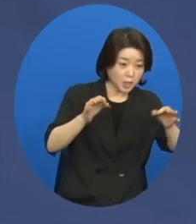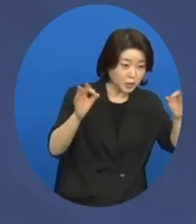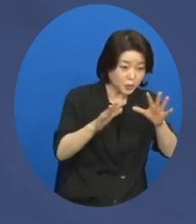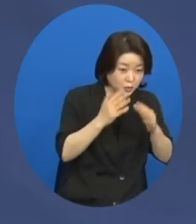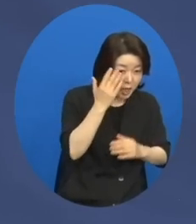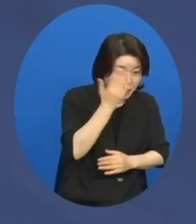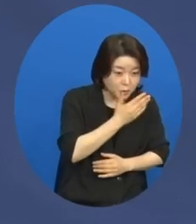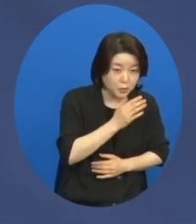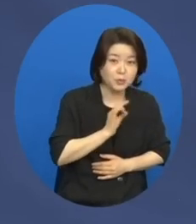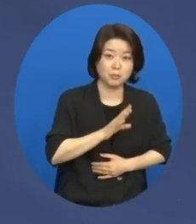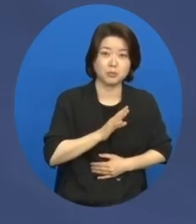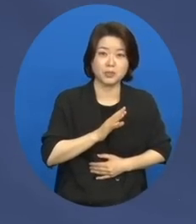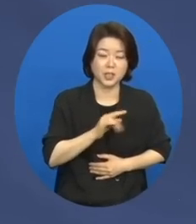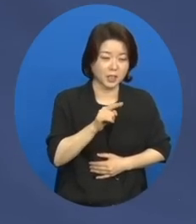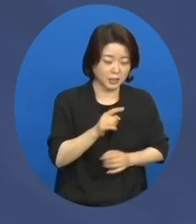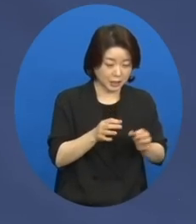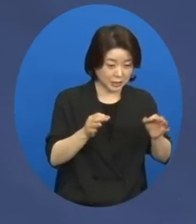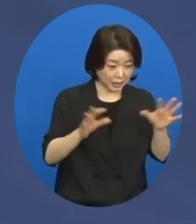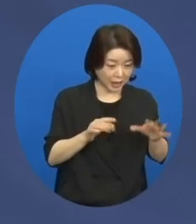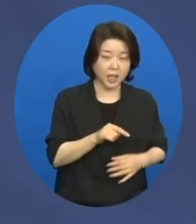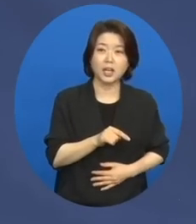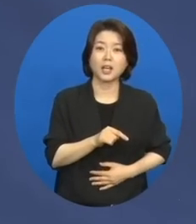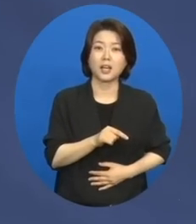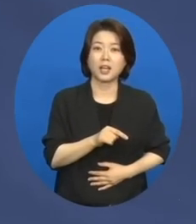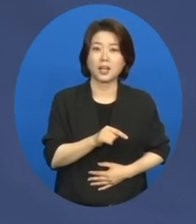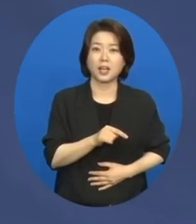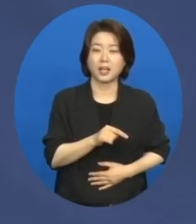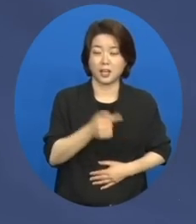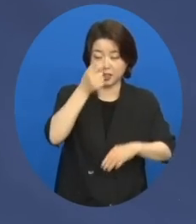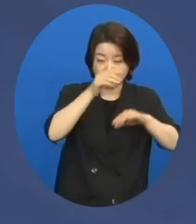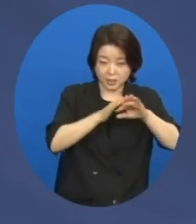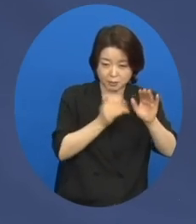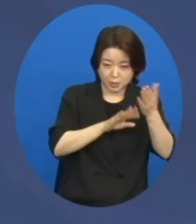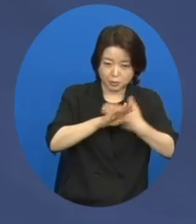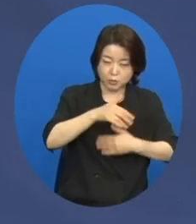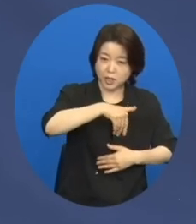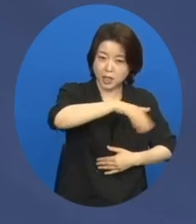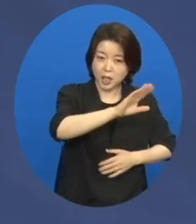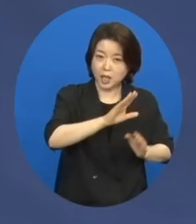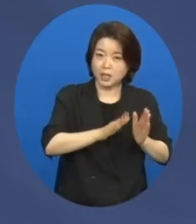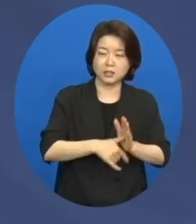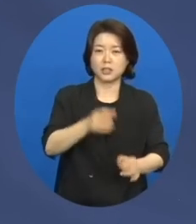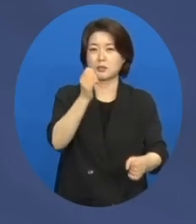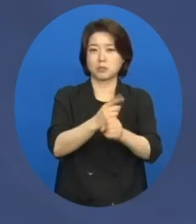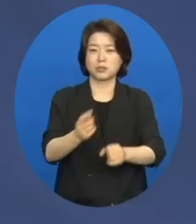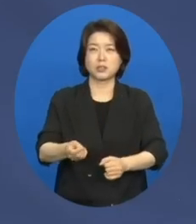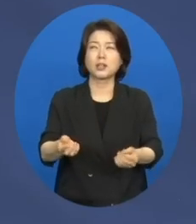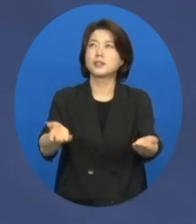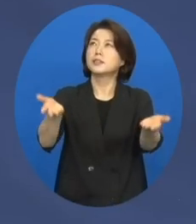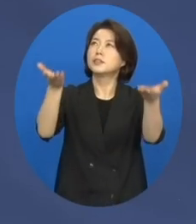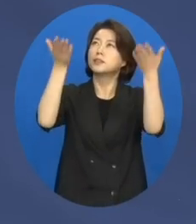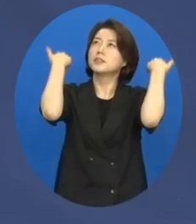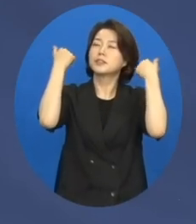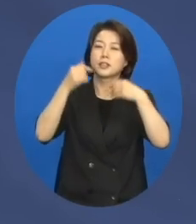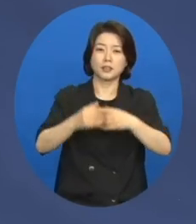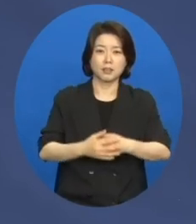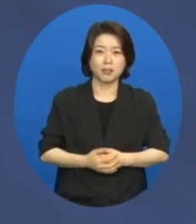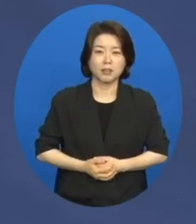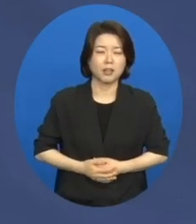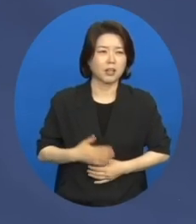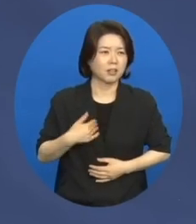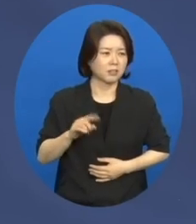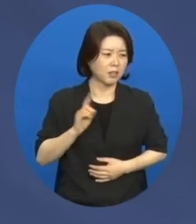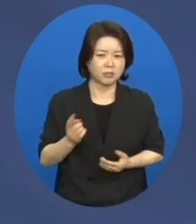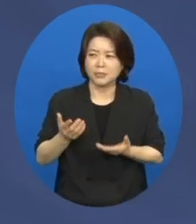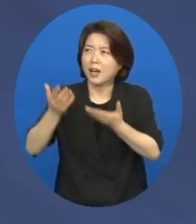순수한데 그게 굉장히 짧잖아. 어? 그래서 예배 끝나고 나가면서 벌써 바람이 휙 스치면 내가 무슨